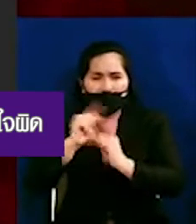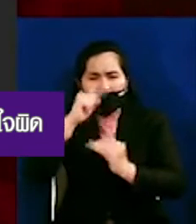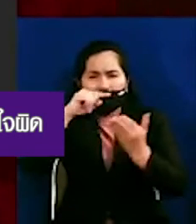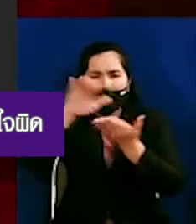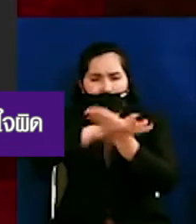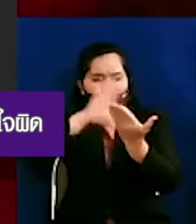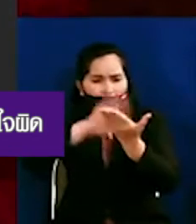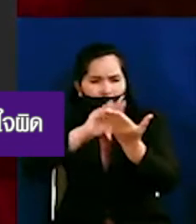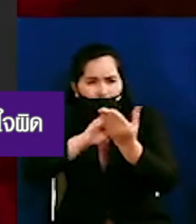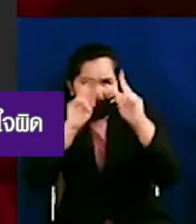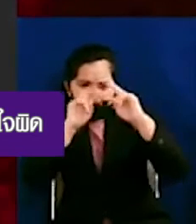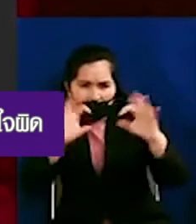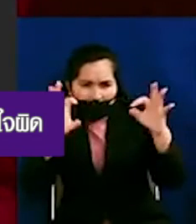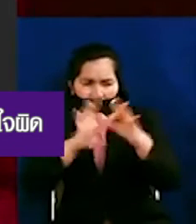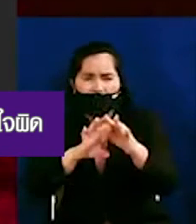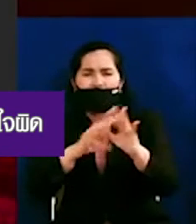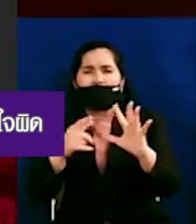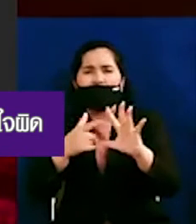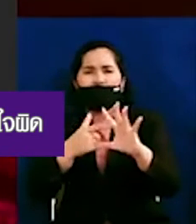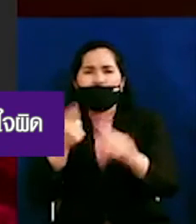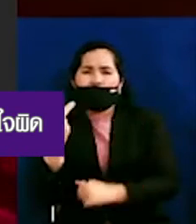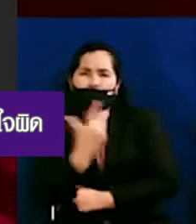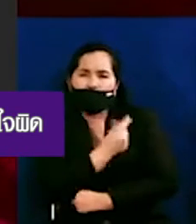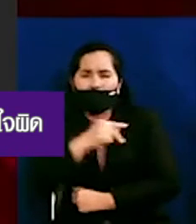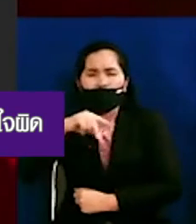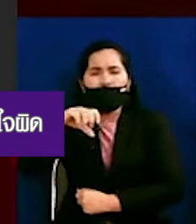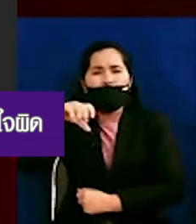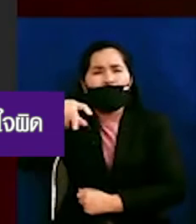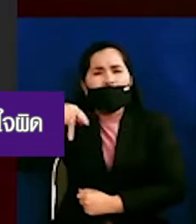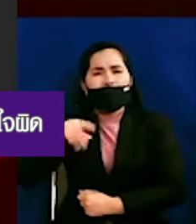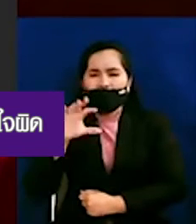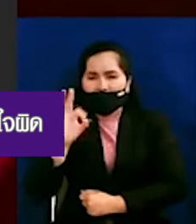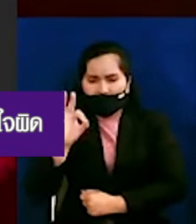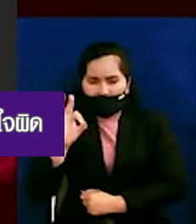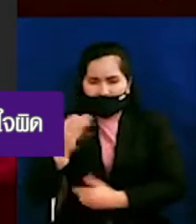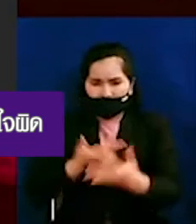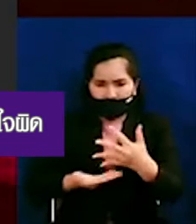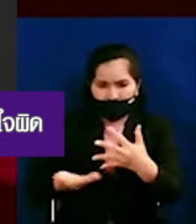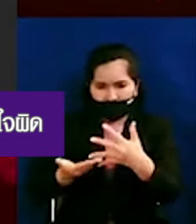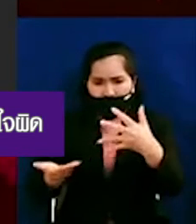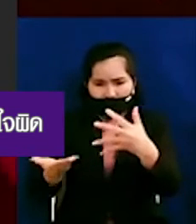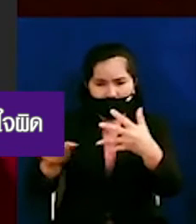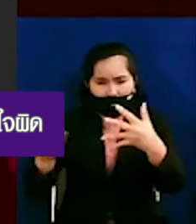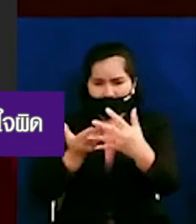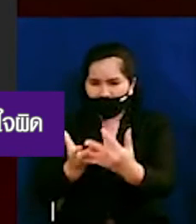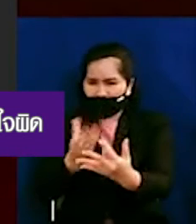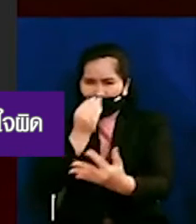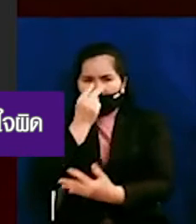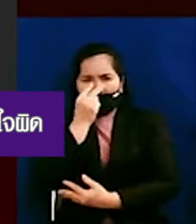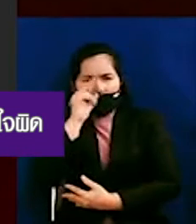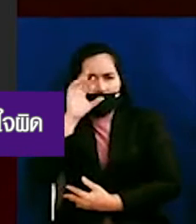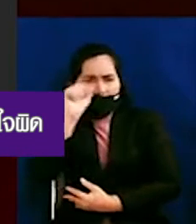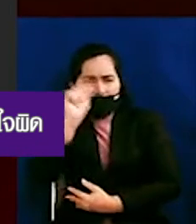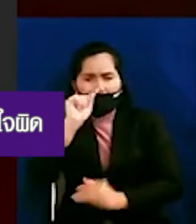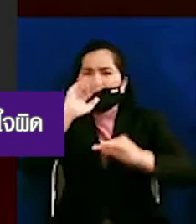ศึกษาเพิ่มเติมของบริษัทไซเซอร์เนี่ยนะครับว่าวัคซีนของบริษัทไอร์เนี่ยเอ่อแสดงให้เห็นว่ามันมีการ